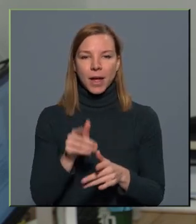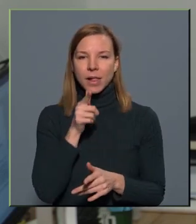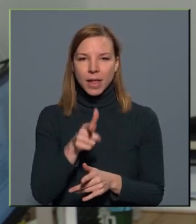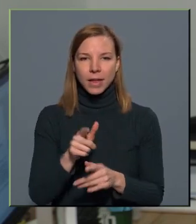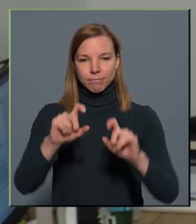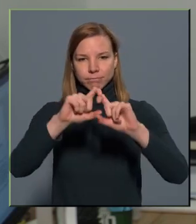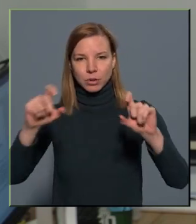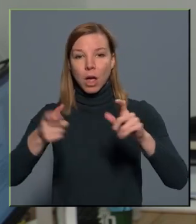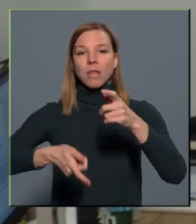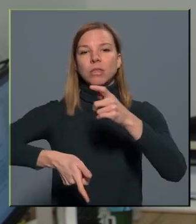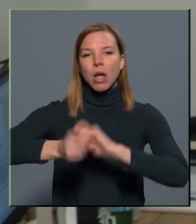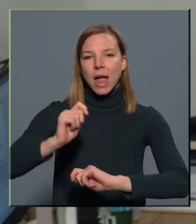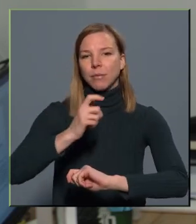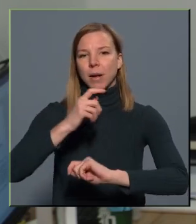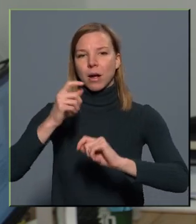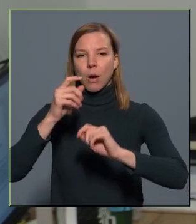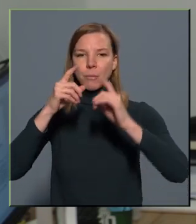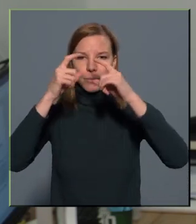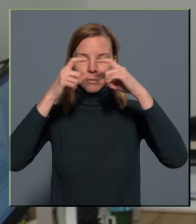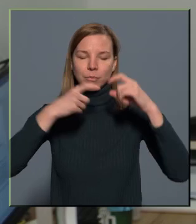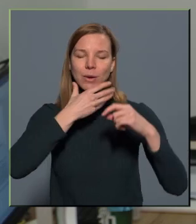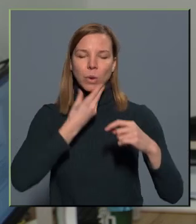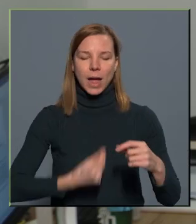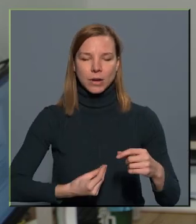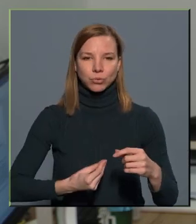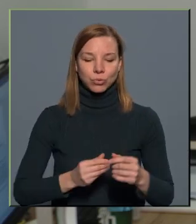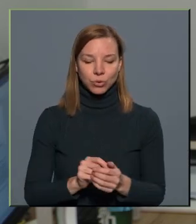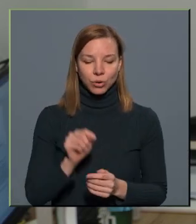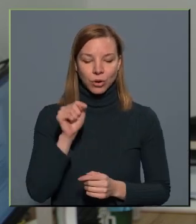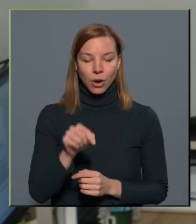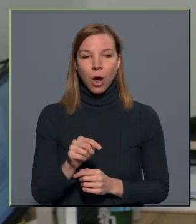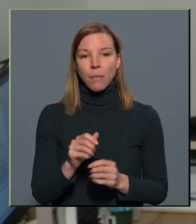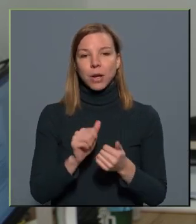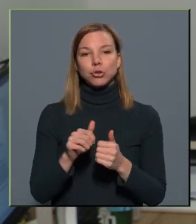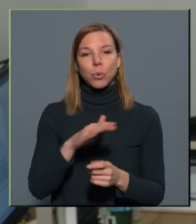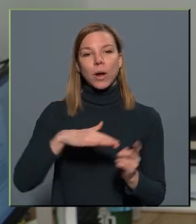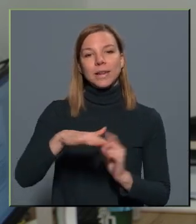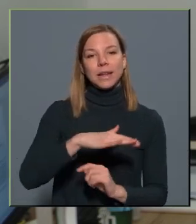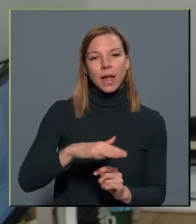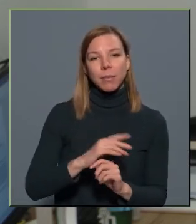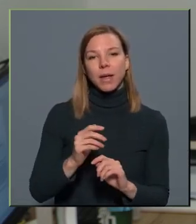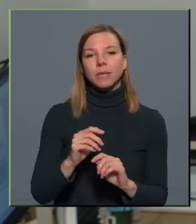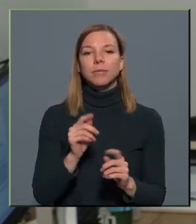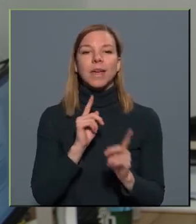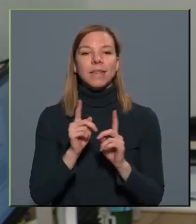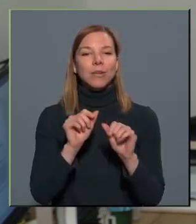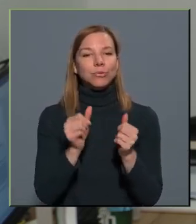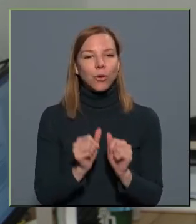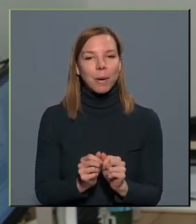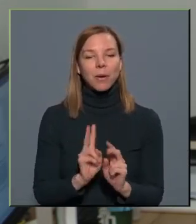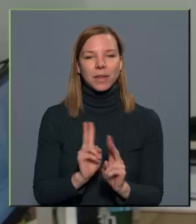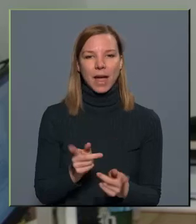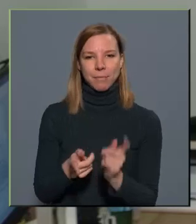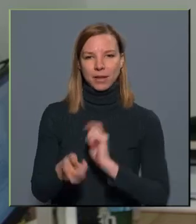Mozdulj Kőbánya programsorozat keretén belül, ami a Sportligetben játékos formában kell majd megtalálni a Mikulást, tehát azt is nagyon ajánlom a